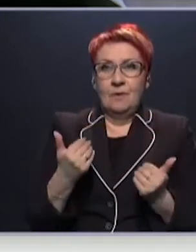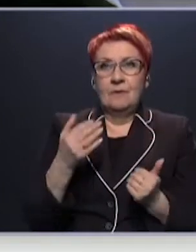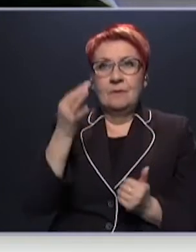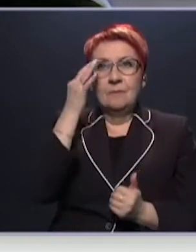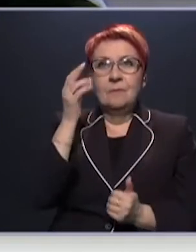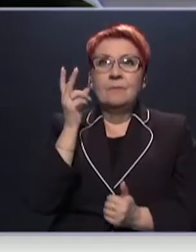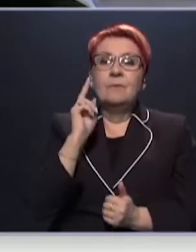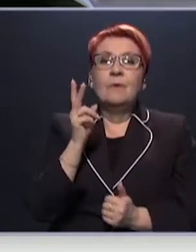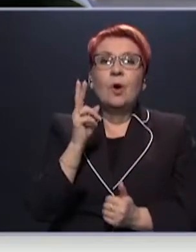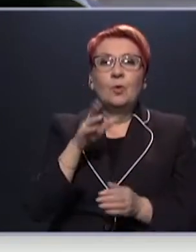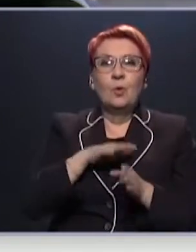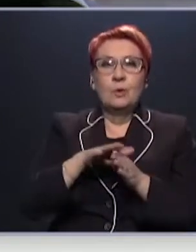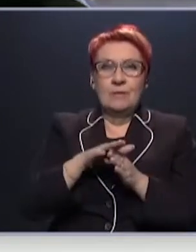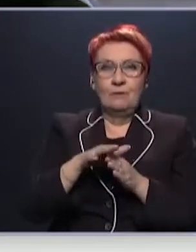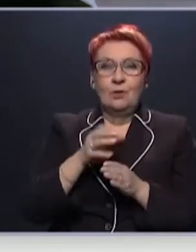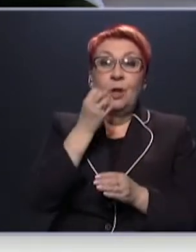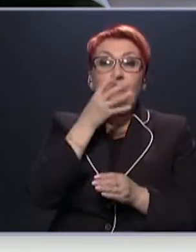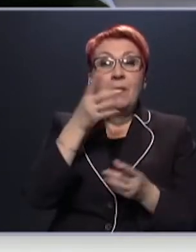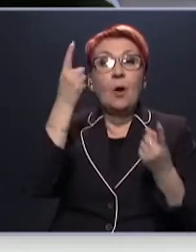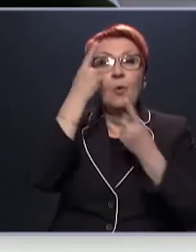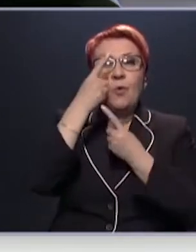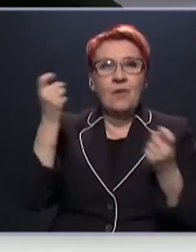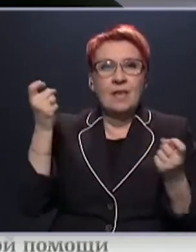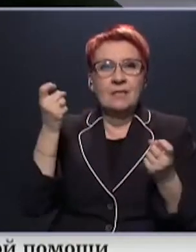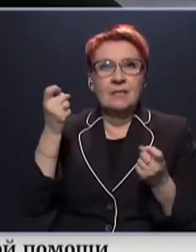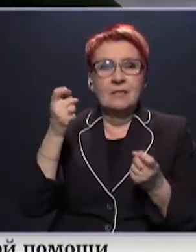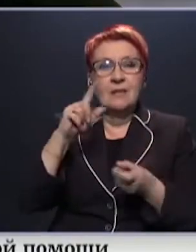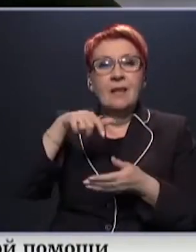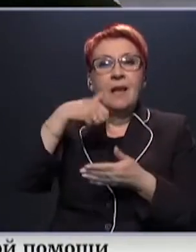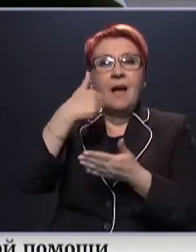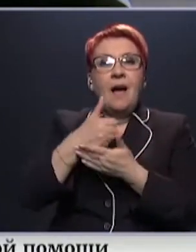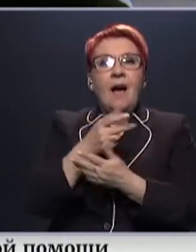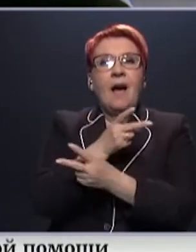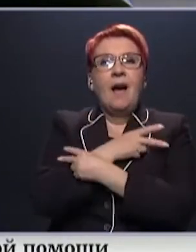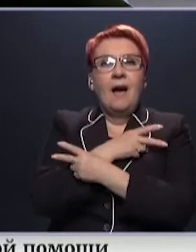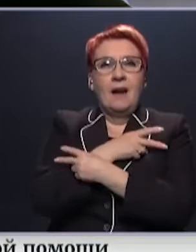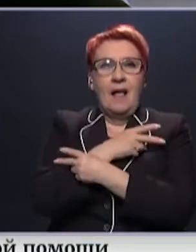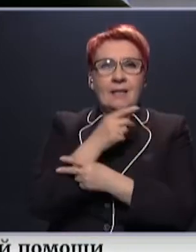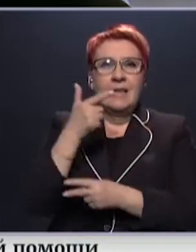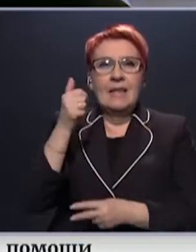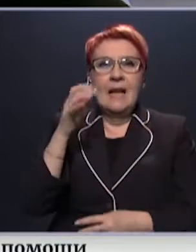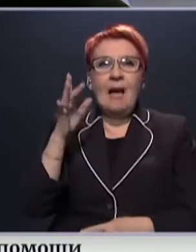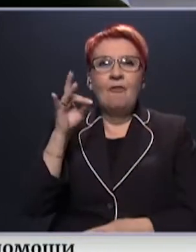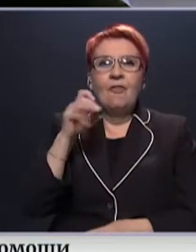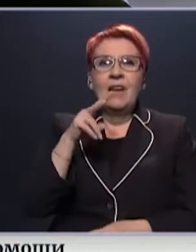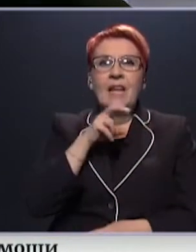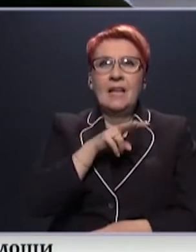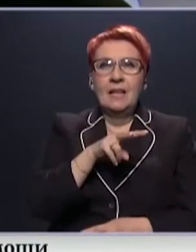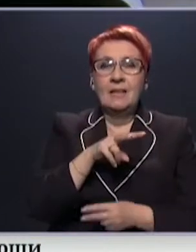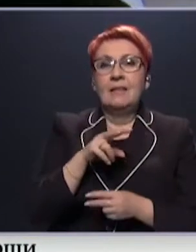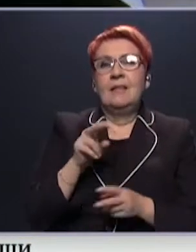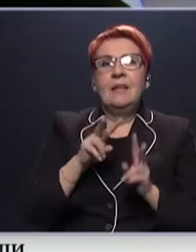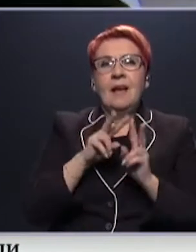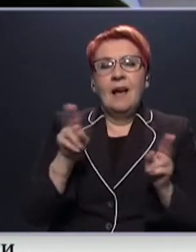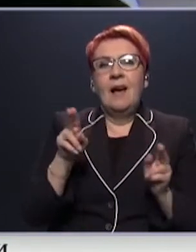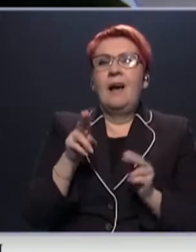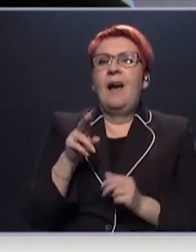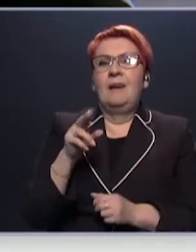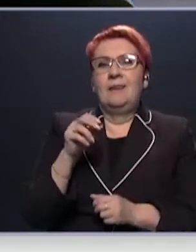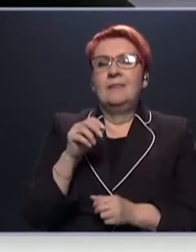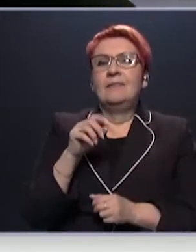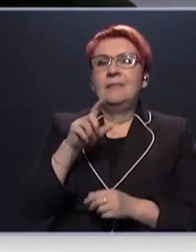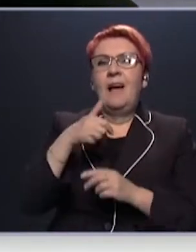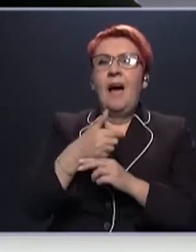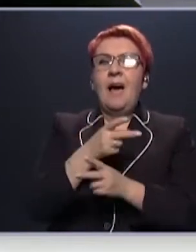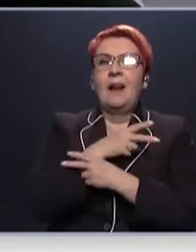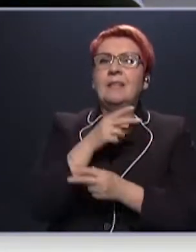совершил благовестие Пресвятой Богородицы, Архангела Гавриила. И он, как и Архангел Михаил, является покровителем